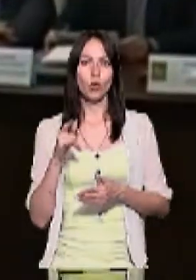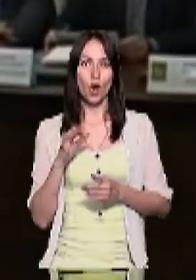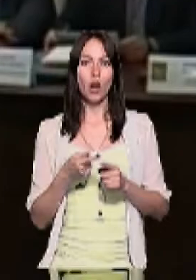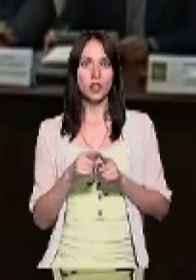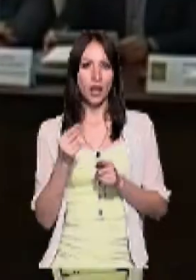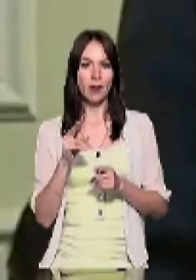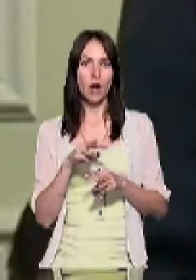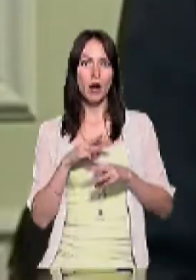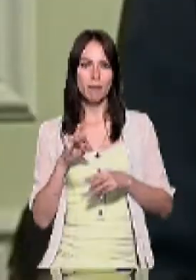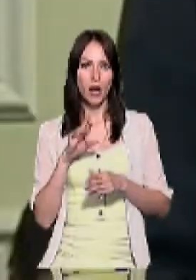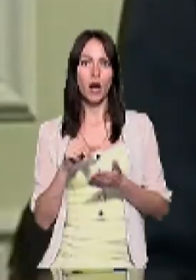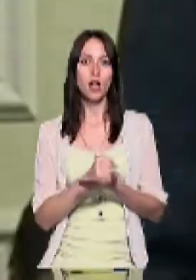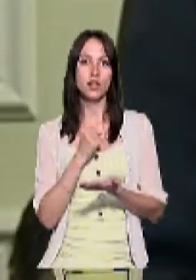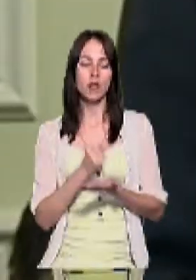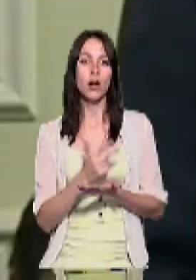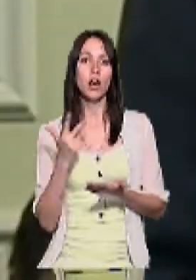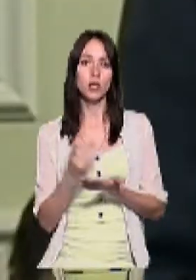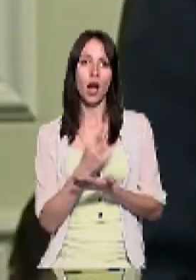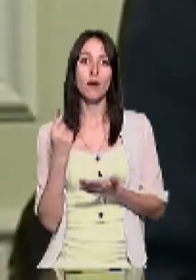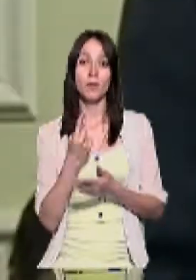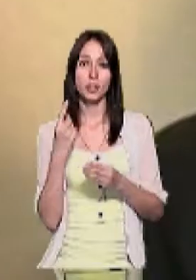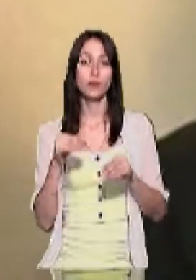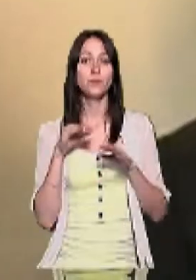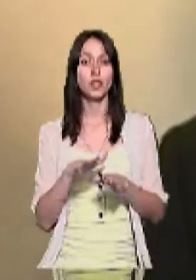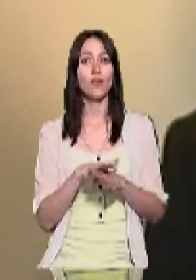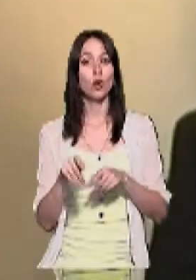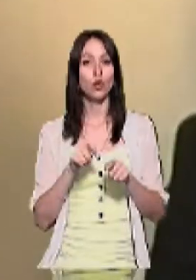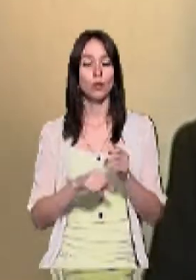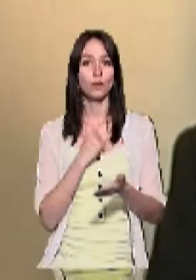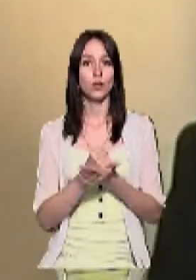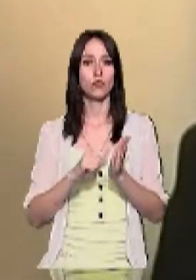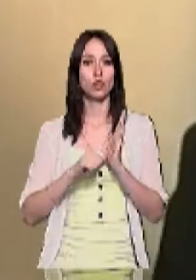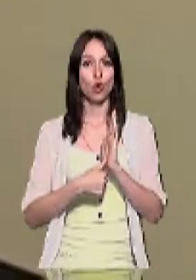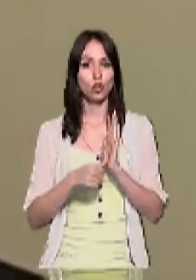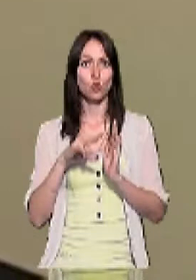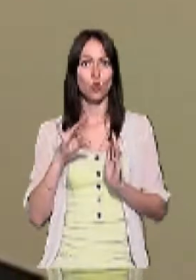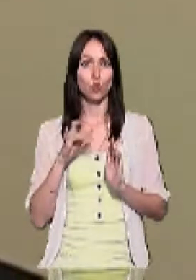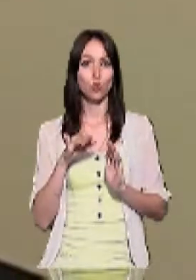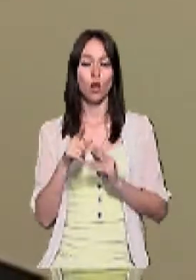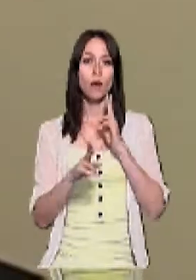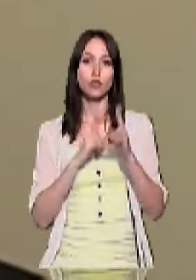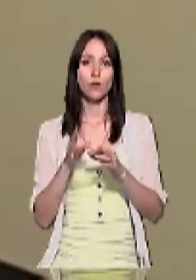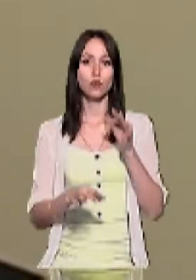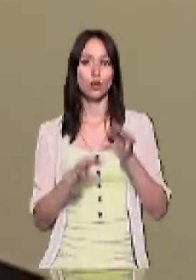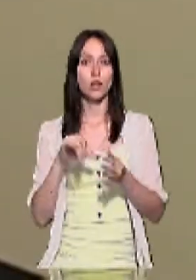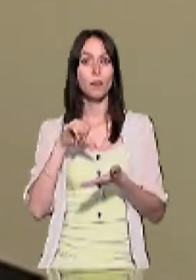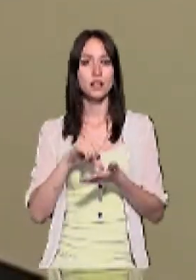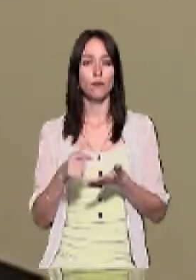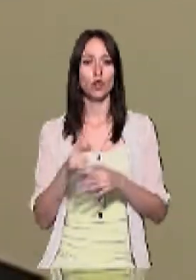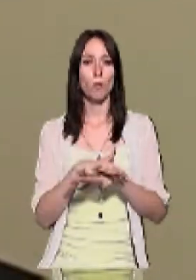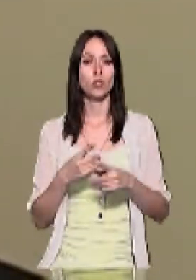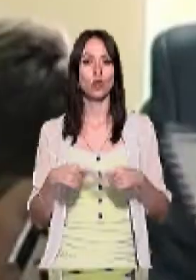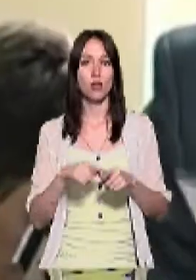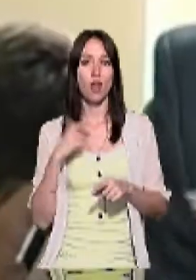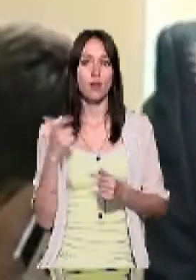мерія затверджувала тричі. Вперше рішення виконком ухвалив 6 лютого. Їх оскаржили у суді представники громадської